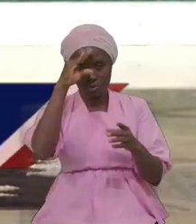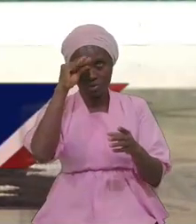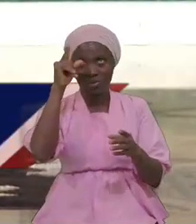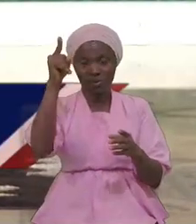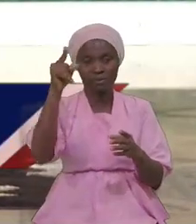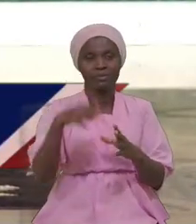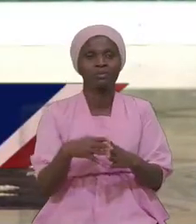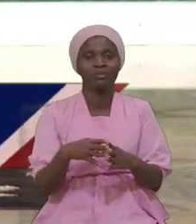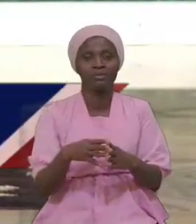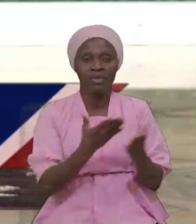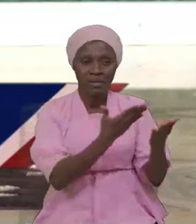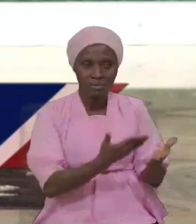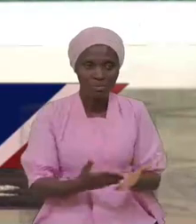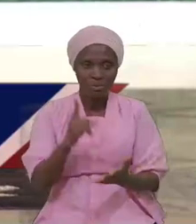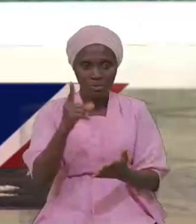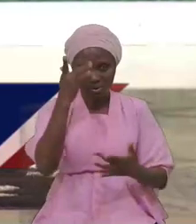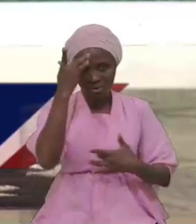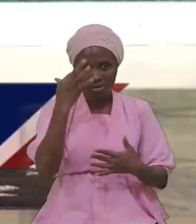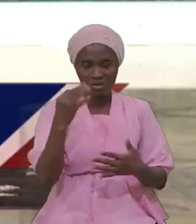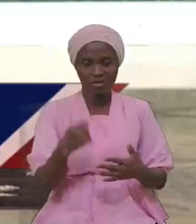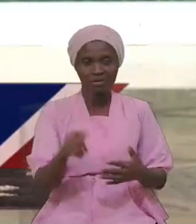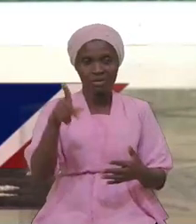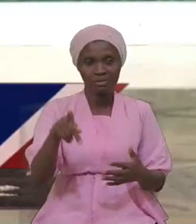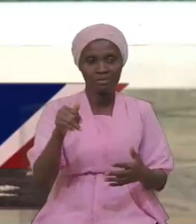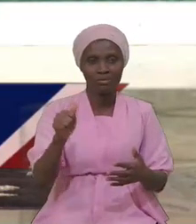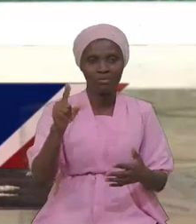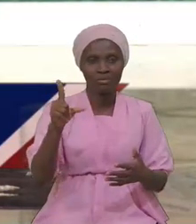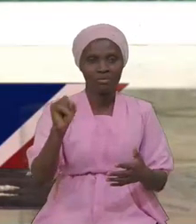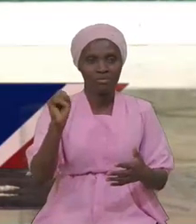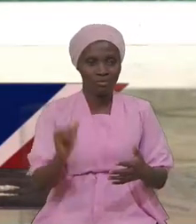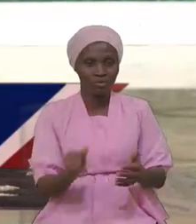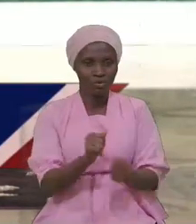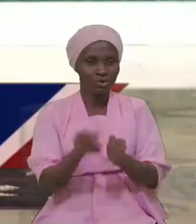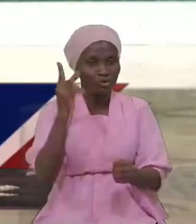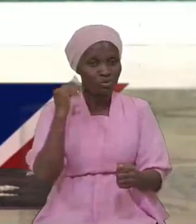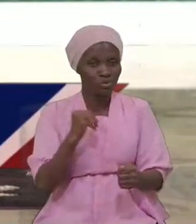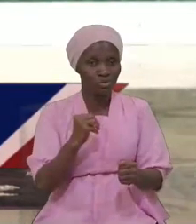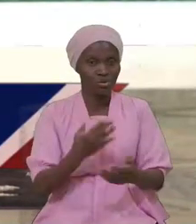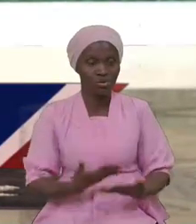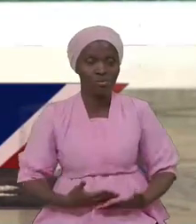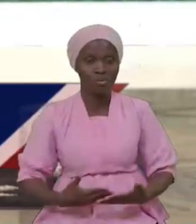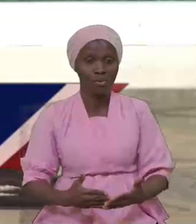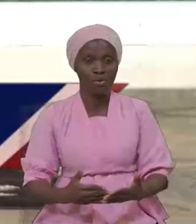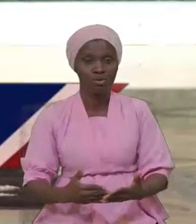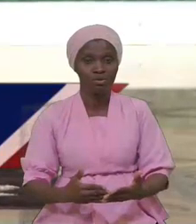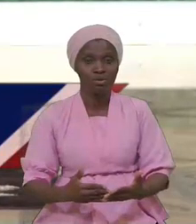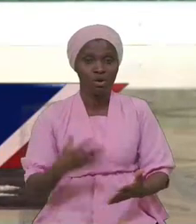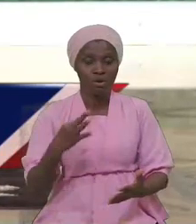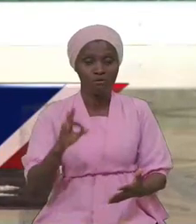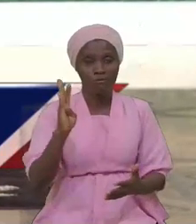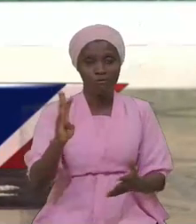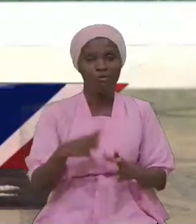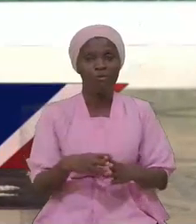porté par quatre hommes. comme il ne pouvait